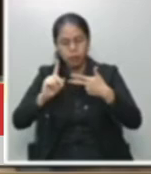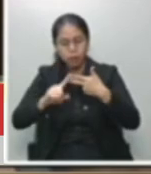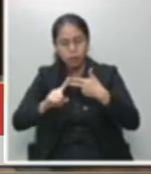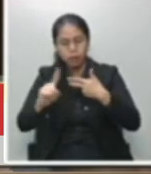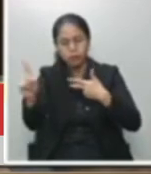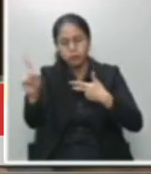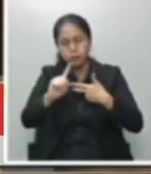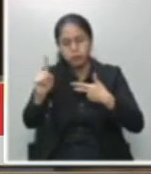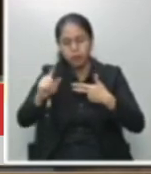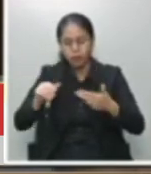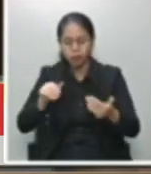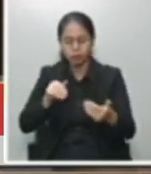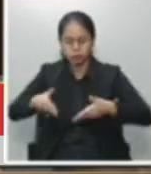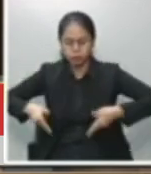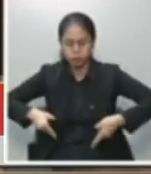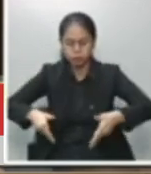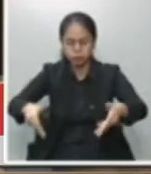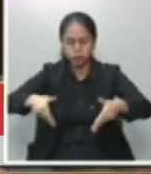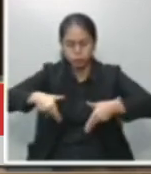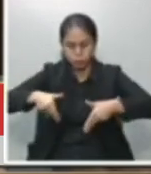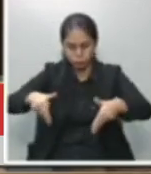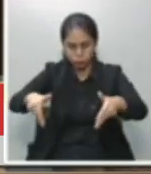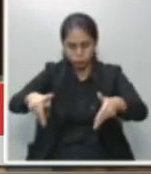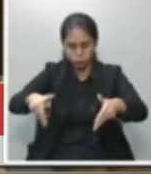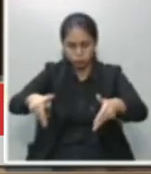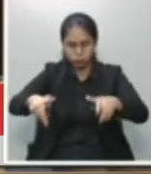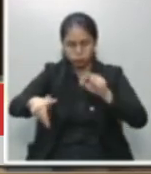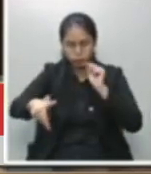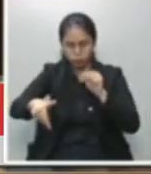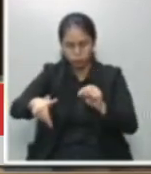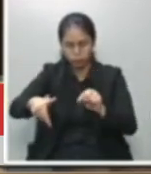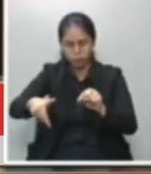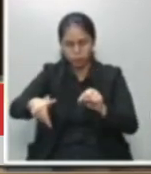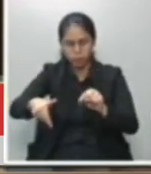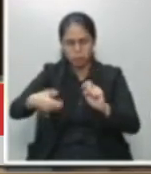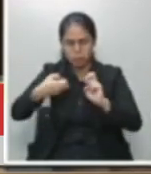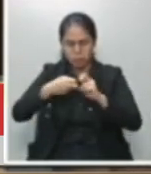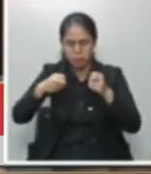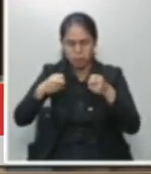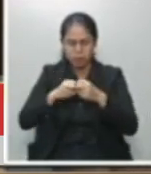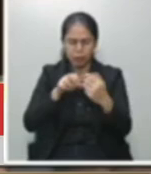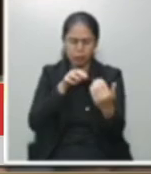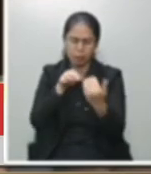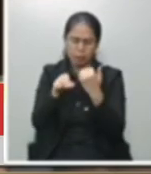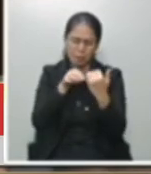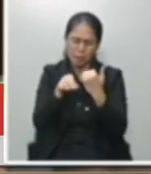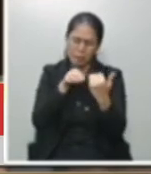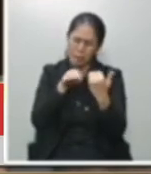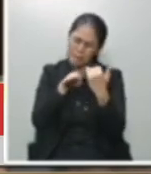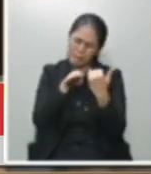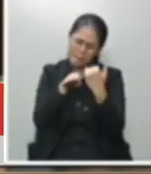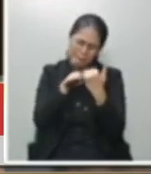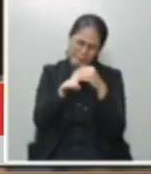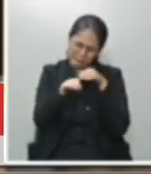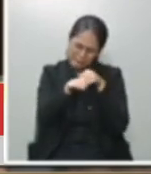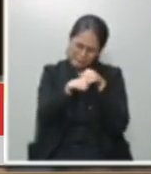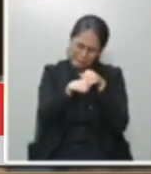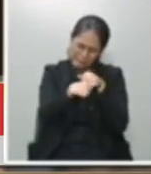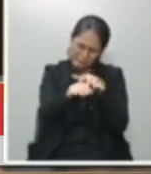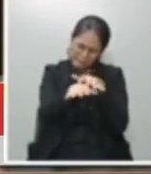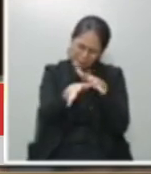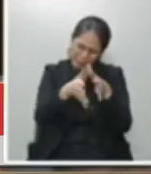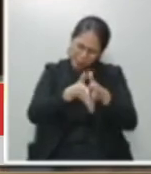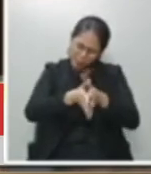ามในเขตเทศบาลคูคตและเทศบาลลำสามแก้วนะฮะมีปัญหาการจราจรที่ติดขับข้างมาเป็นเวลานานแล้วนะเ